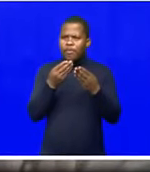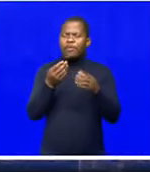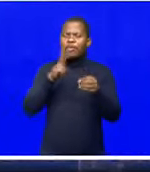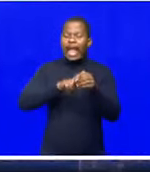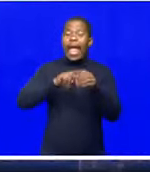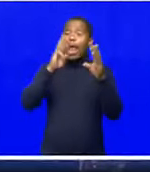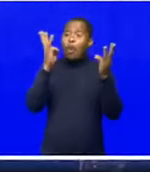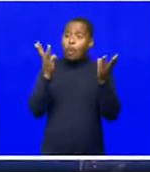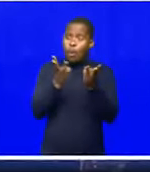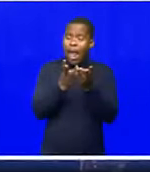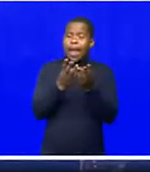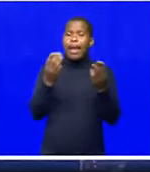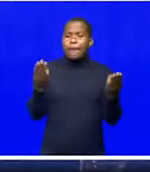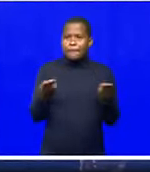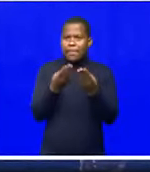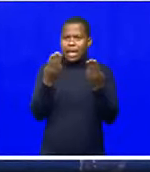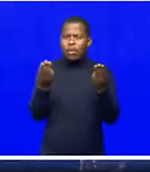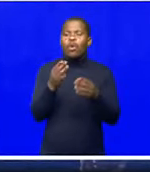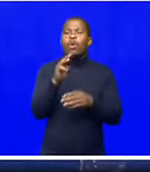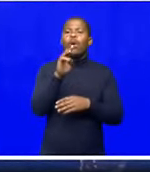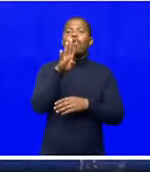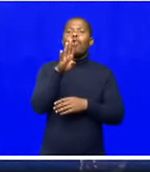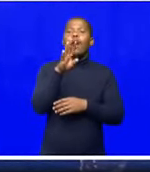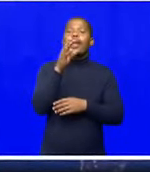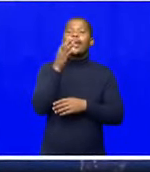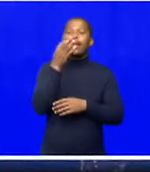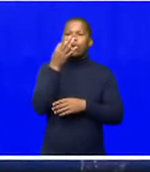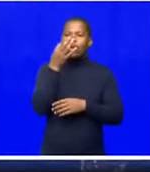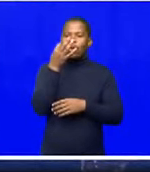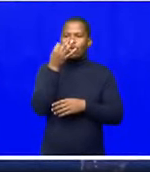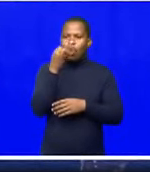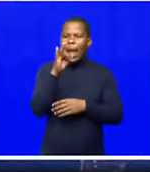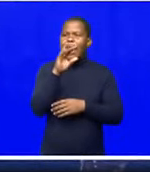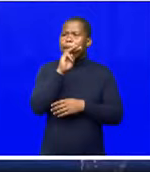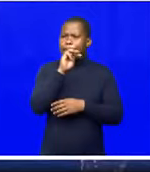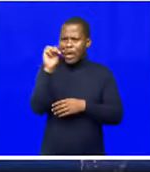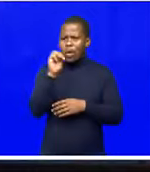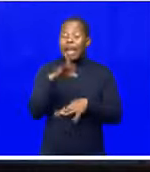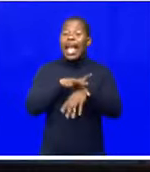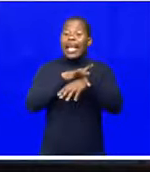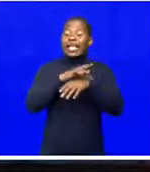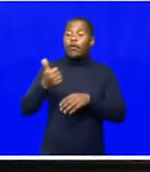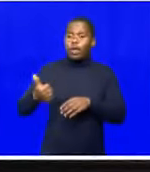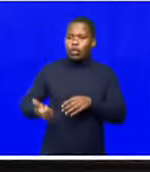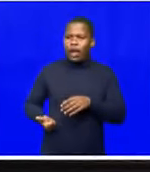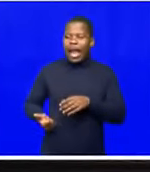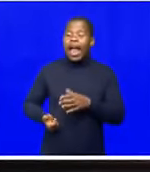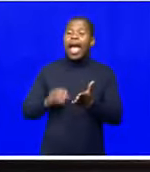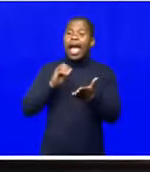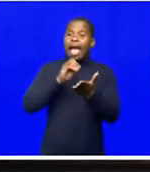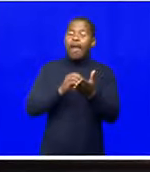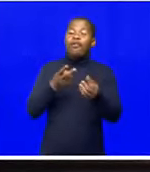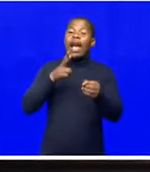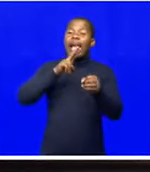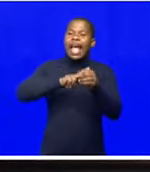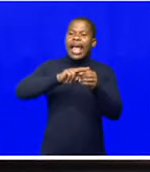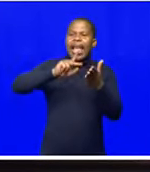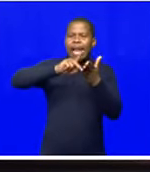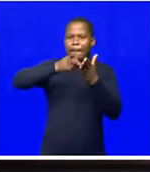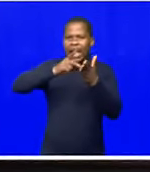lo mkhombandlela wekulwa netifo letingathathelwana kuleli utawusita unciphisa kushona kwebantu